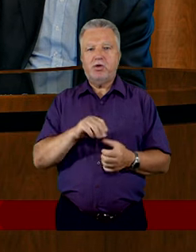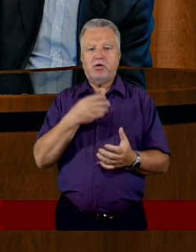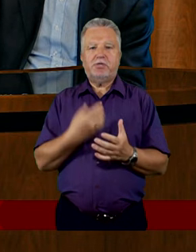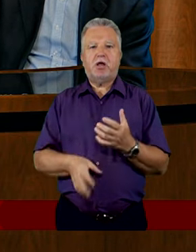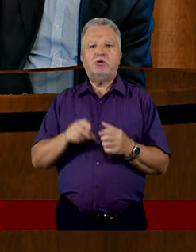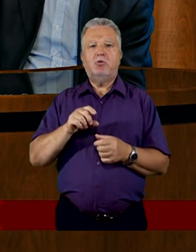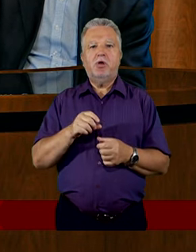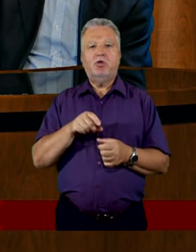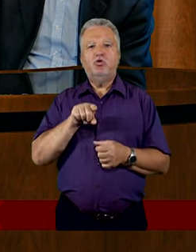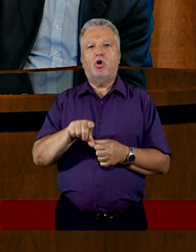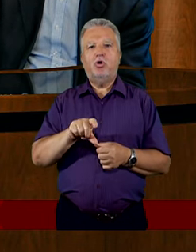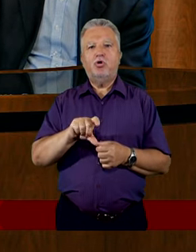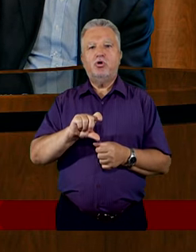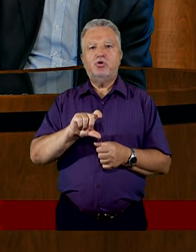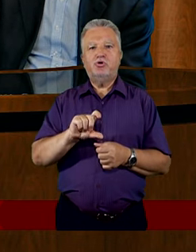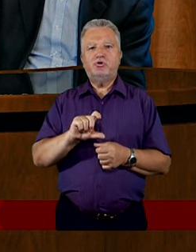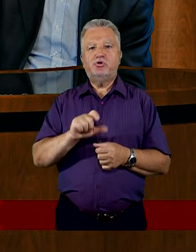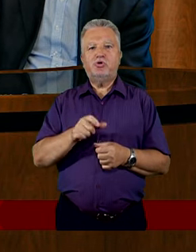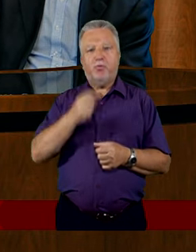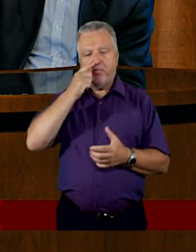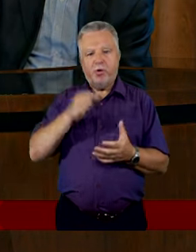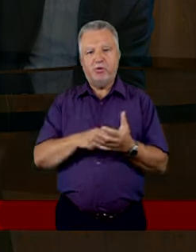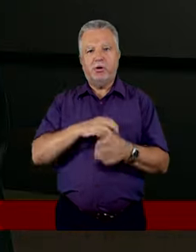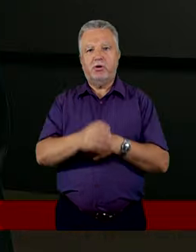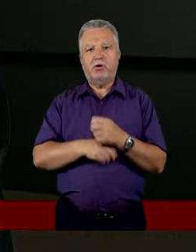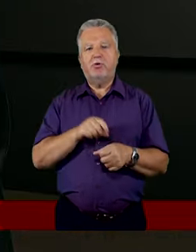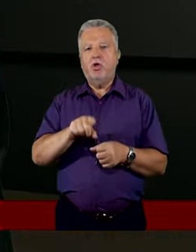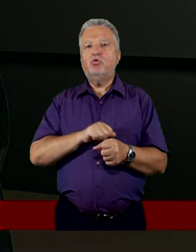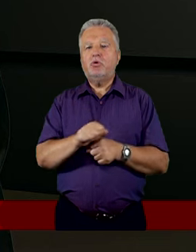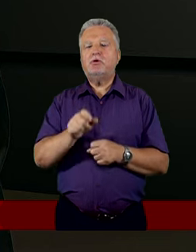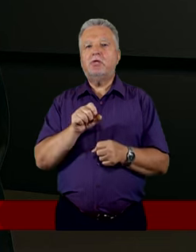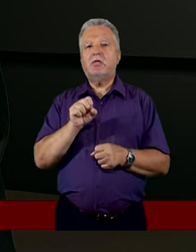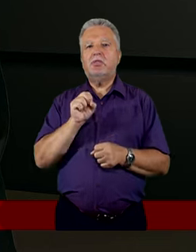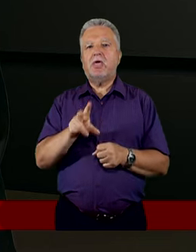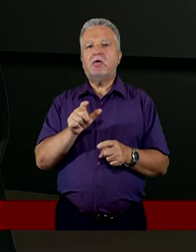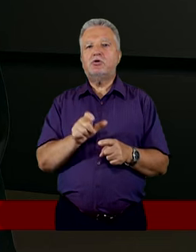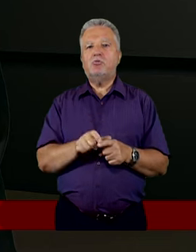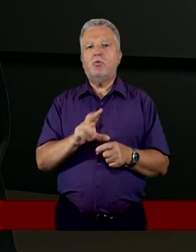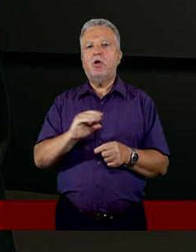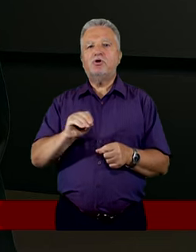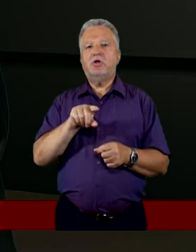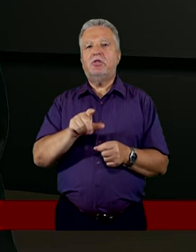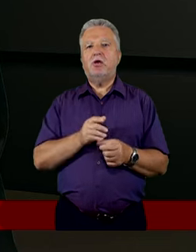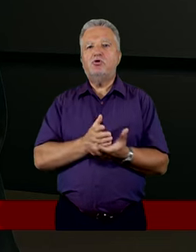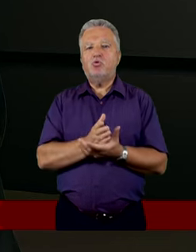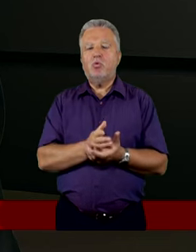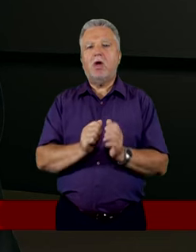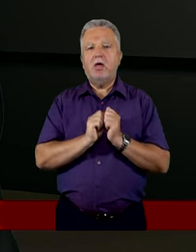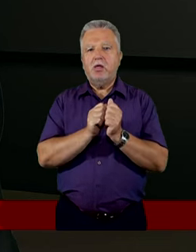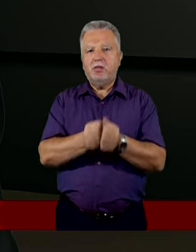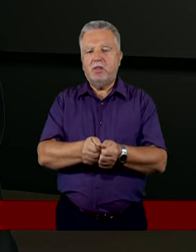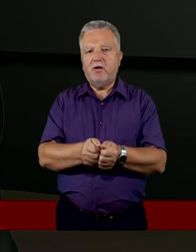wiedział, co powinien czynić. Jak postępować? Tutaj jest też takie wyrażenie, że ten sługa dawał